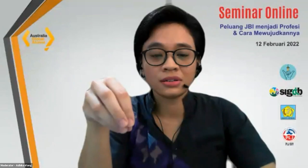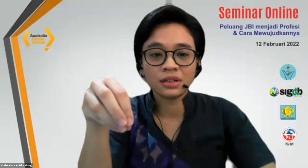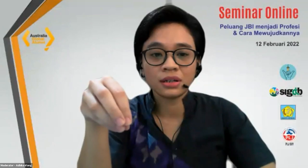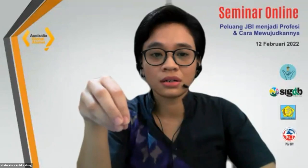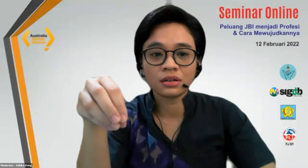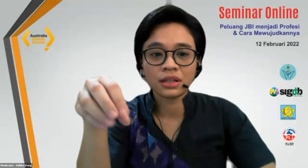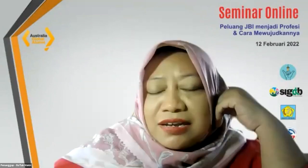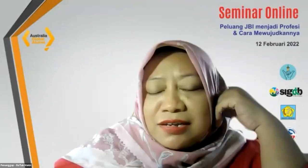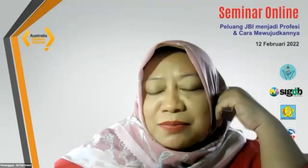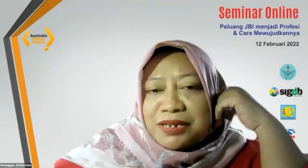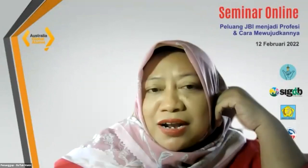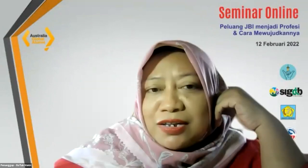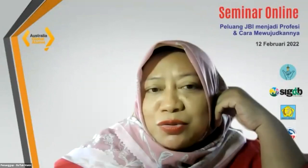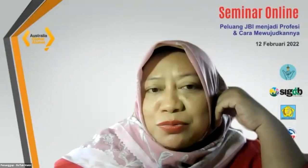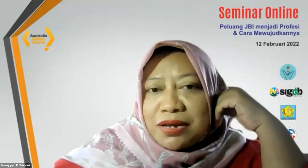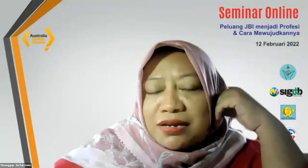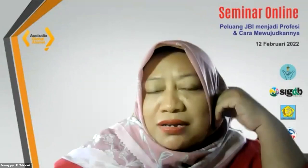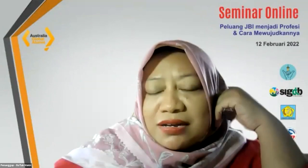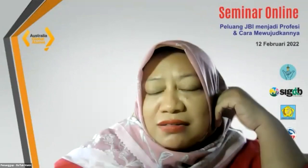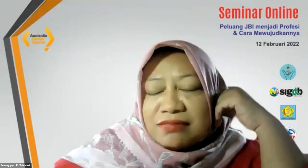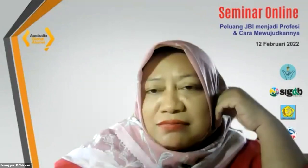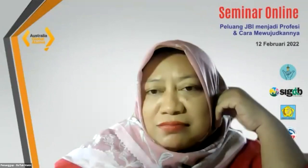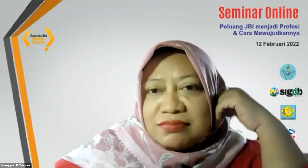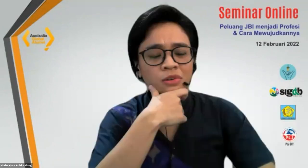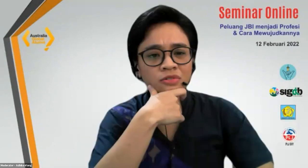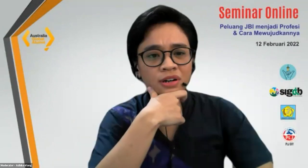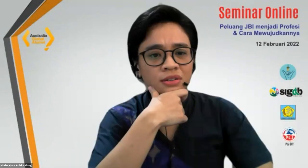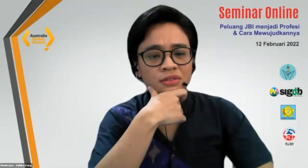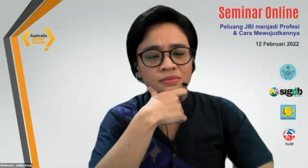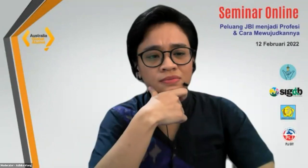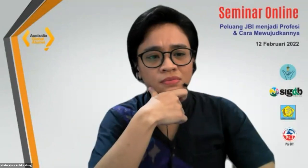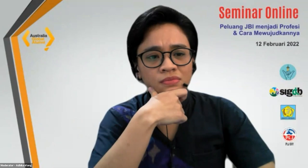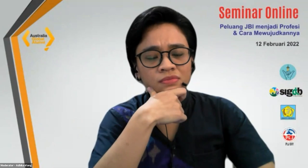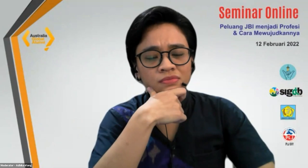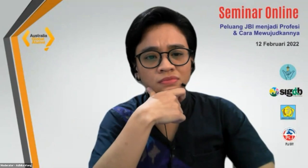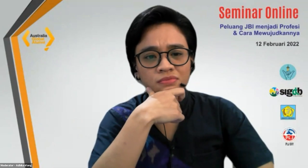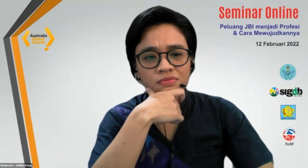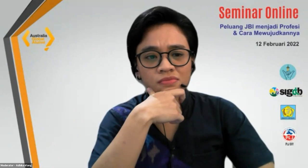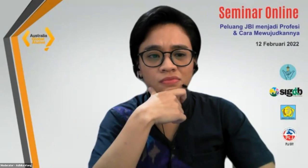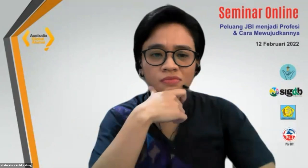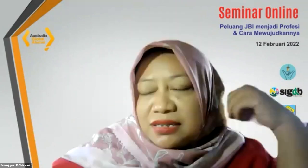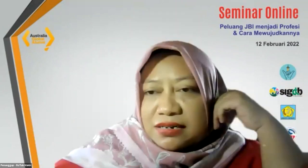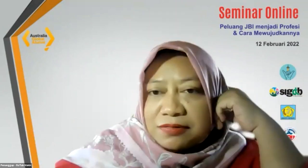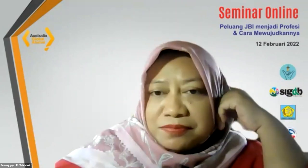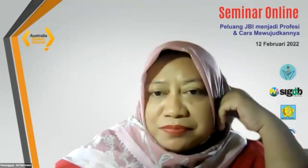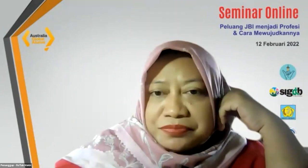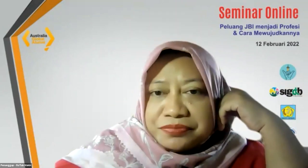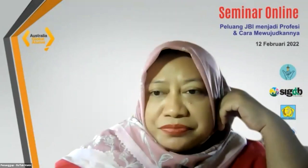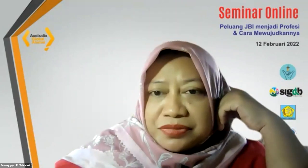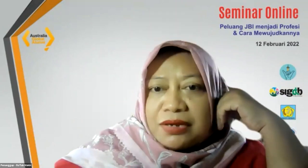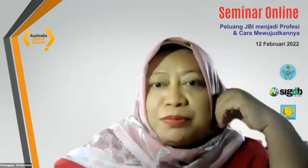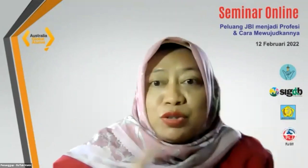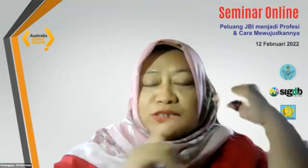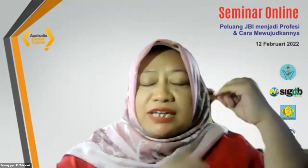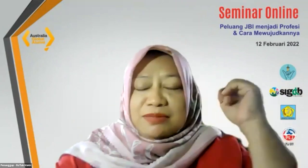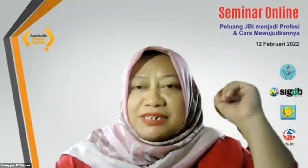masa dia dan tadi yang saya Terangkan itu enggak silakan berova jadi menambahkan masa di tadi